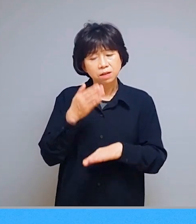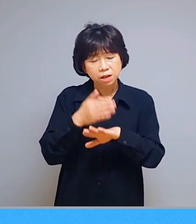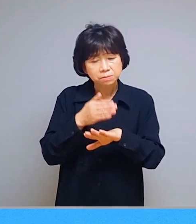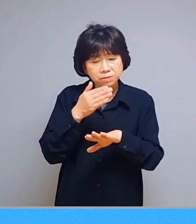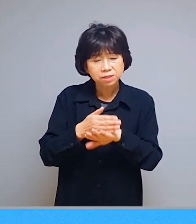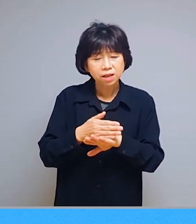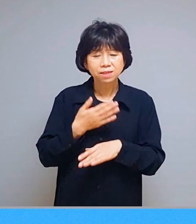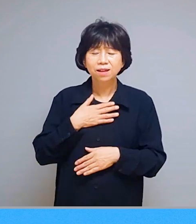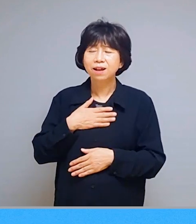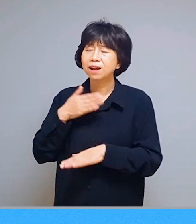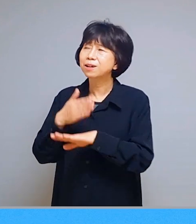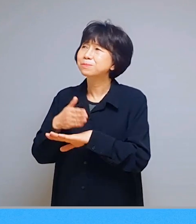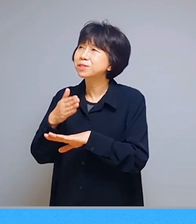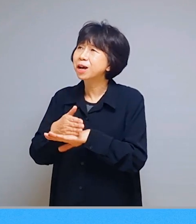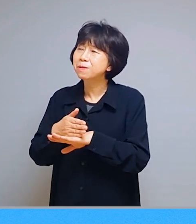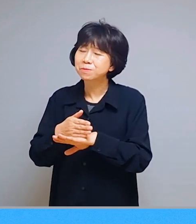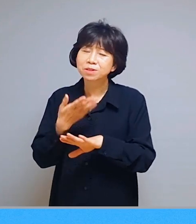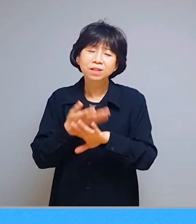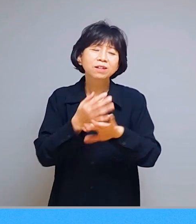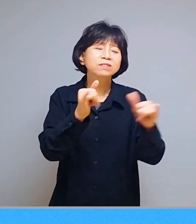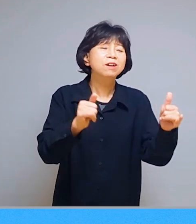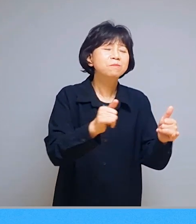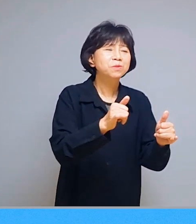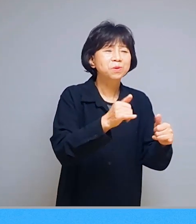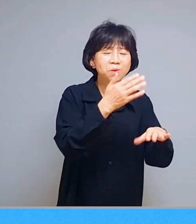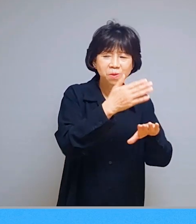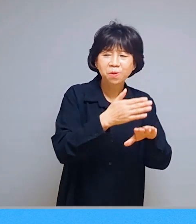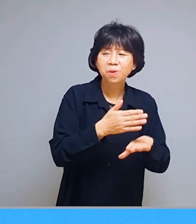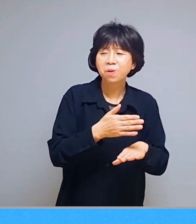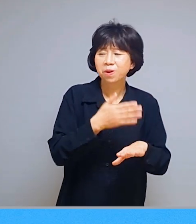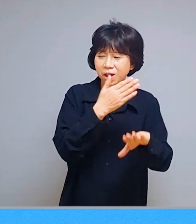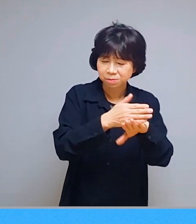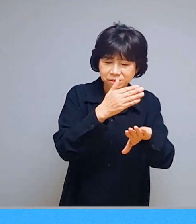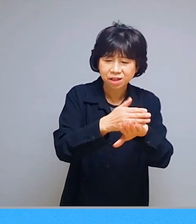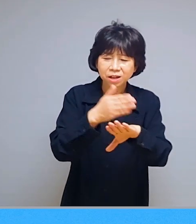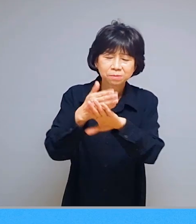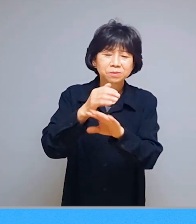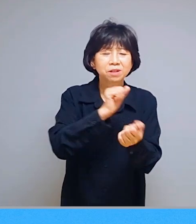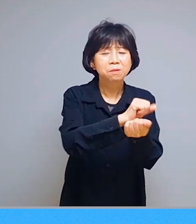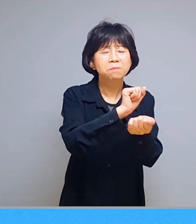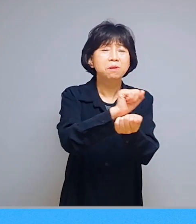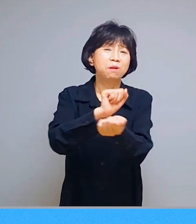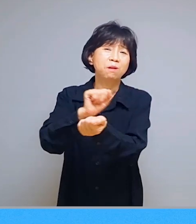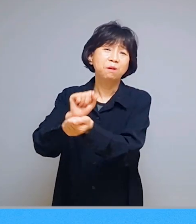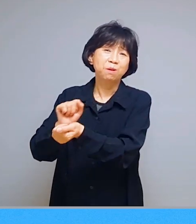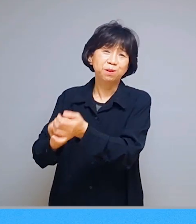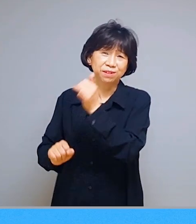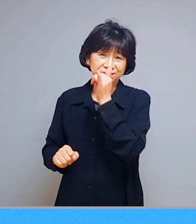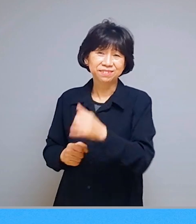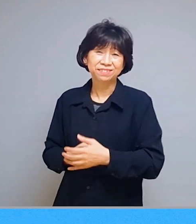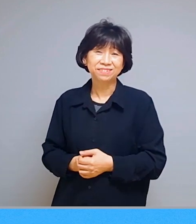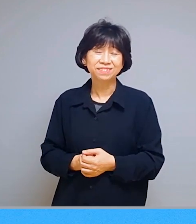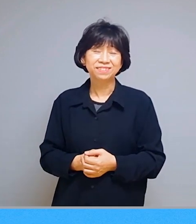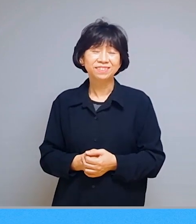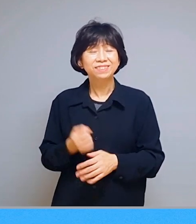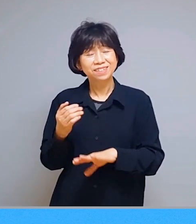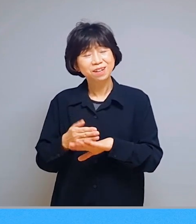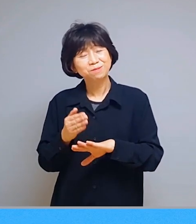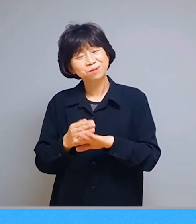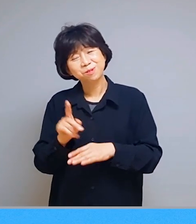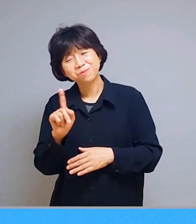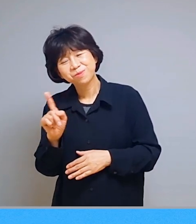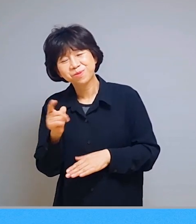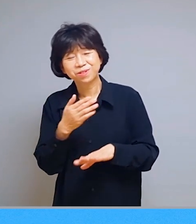빠릅니다. 감사주일은 아니지만 여러분, 감사 이야기하면 할 말이 참 많지 않습니까? 우리가